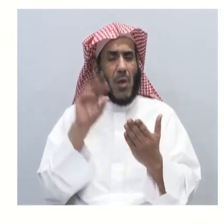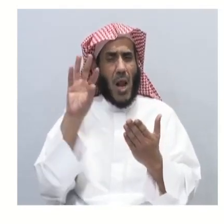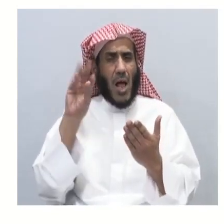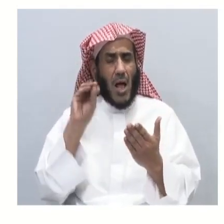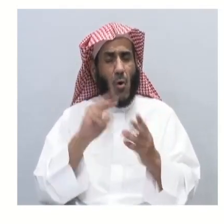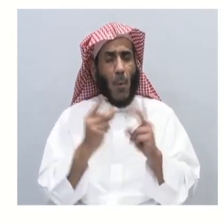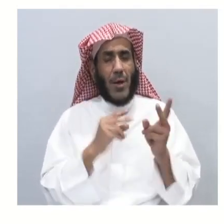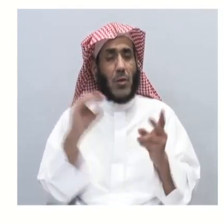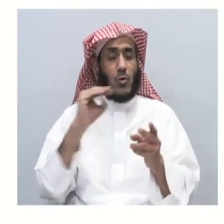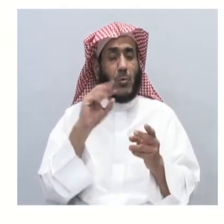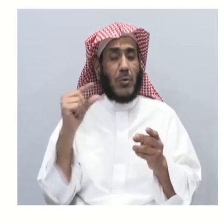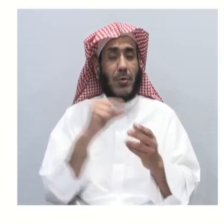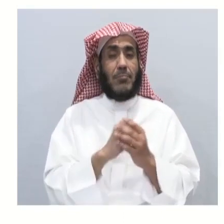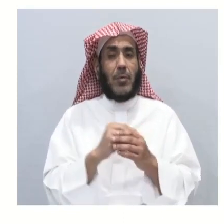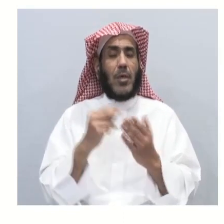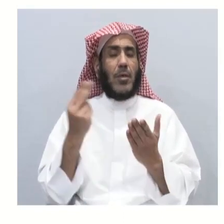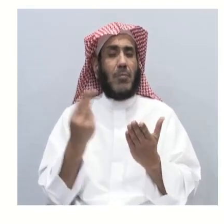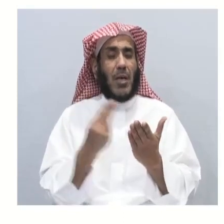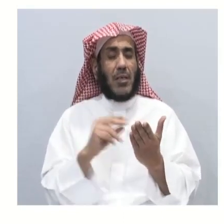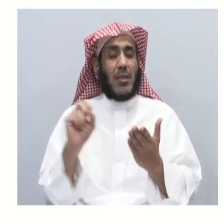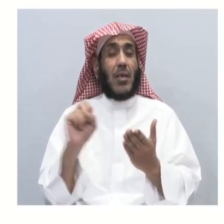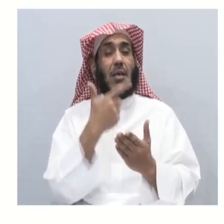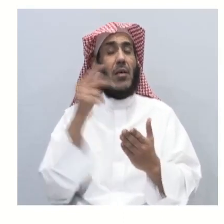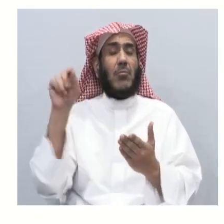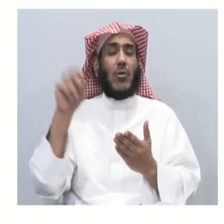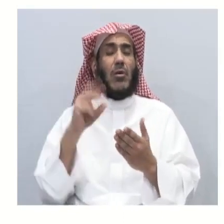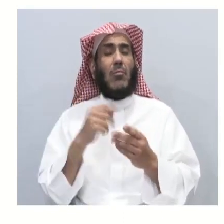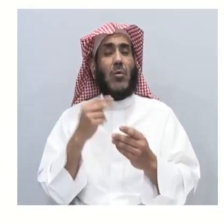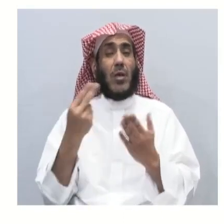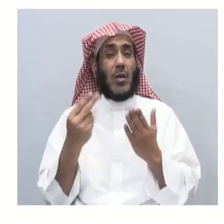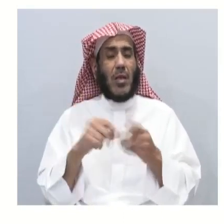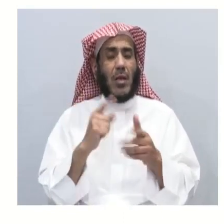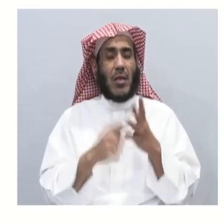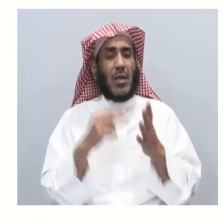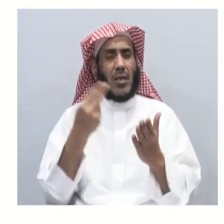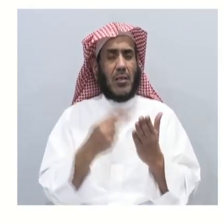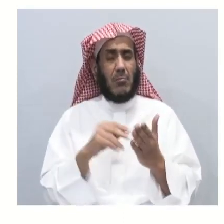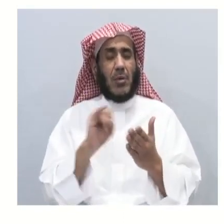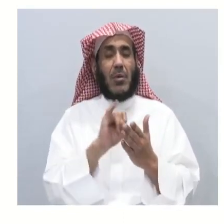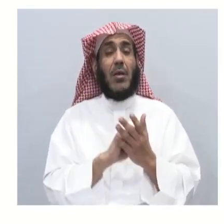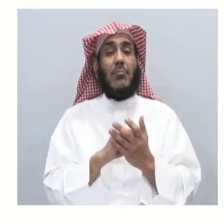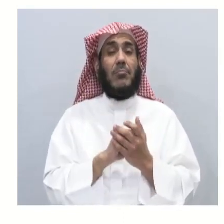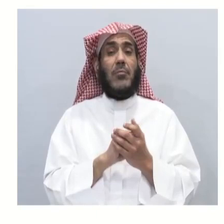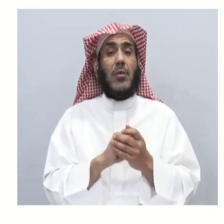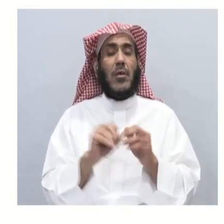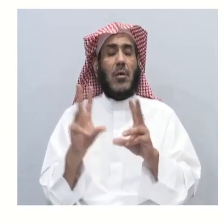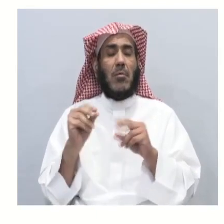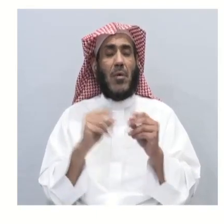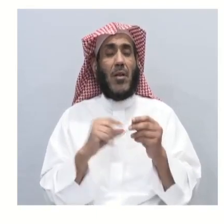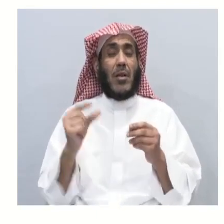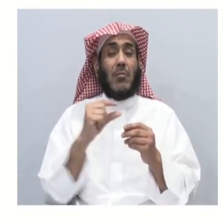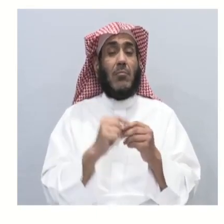وبعض الجمل والعبارات بخط الرقعة، وكذلك الرسم الإملائي بعض